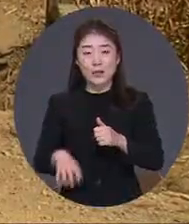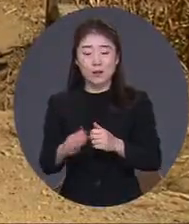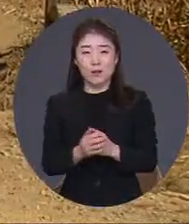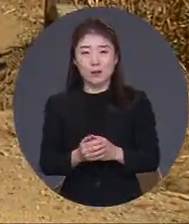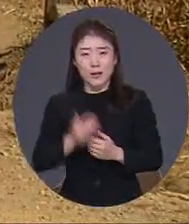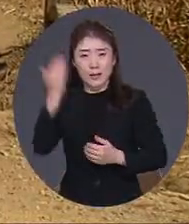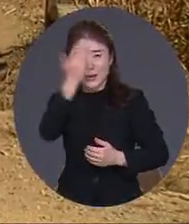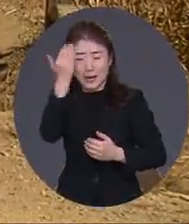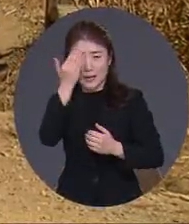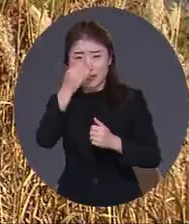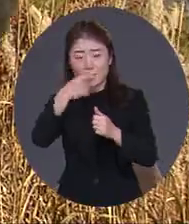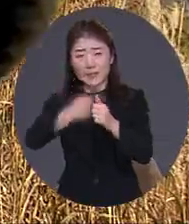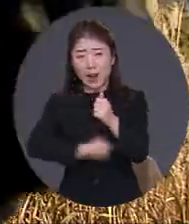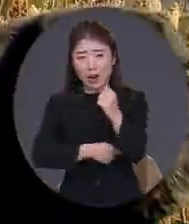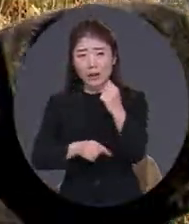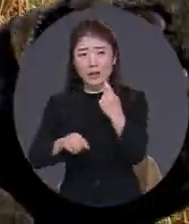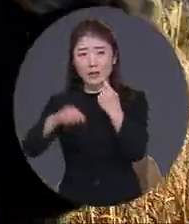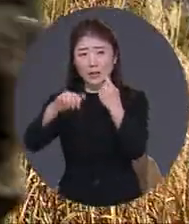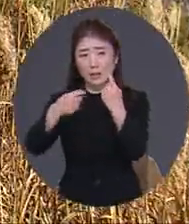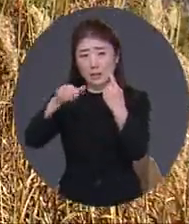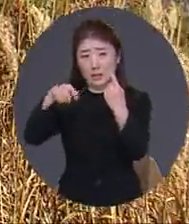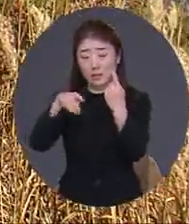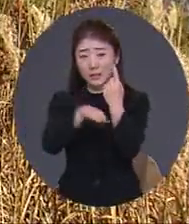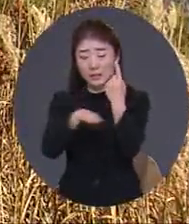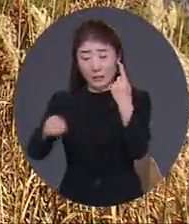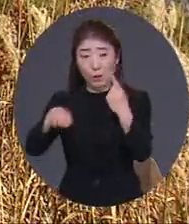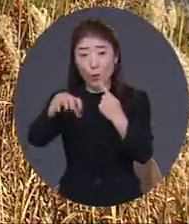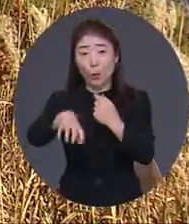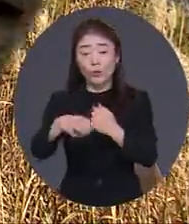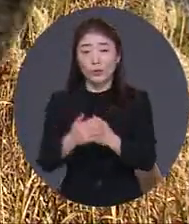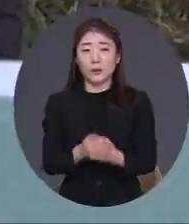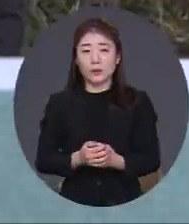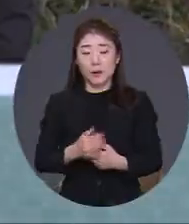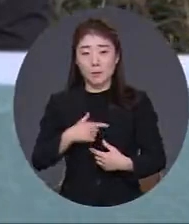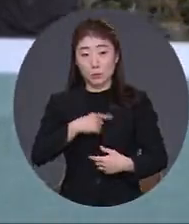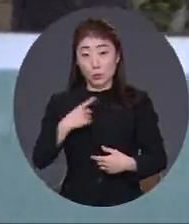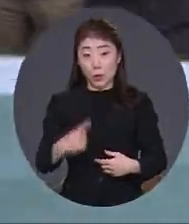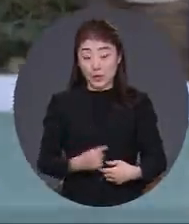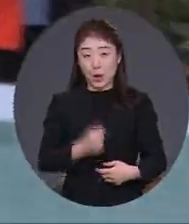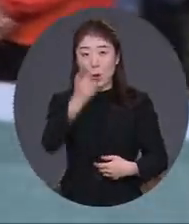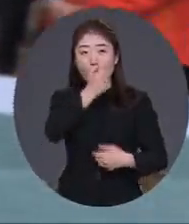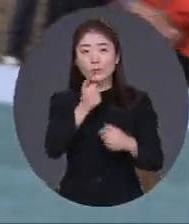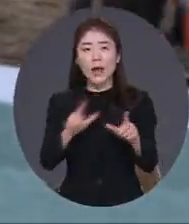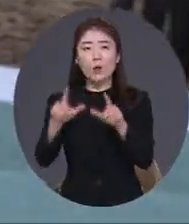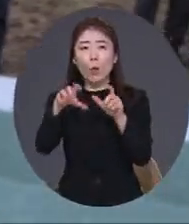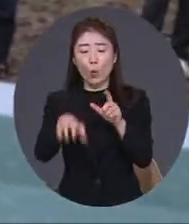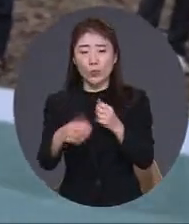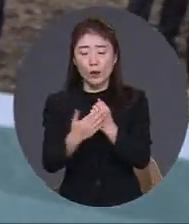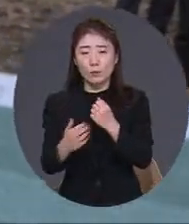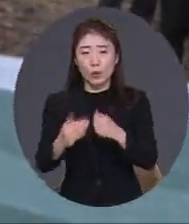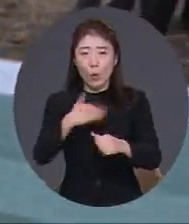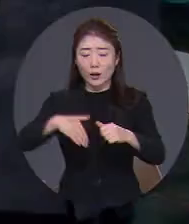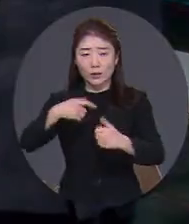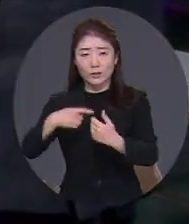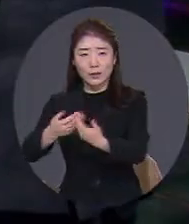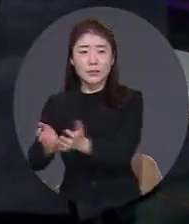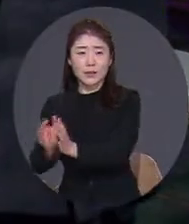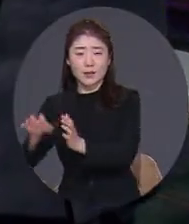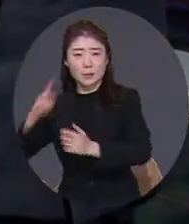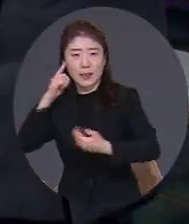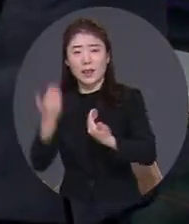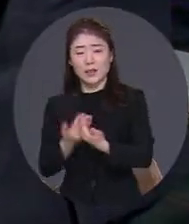1등급지로 지정한 데다 반달곰의 서식지여서 환경단체들의 반발이 거센 곳입니다. 악재는 또